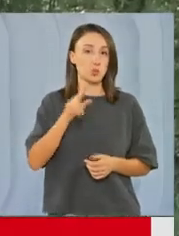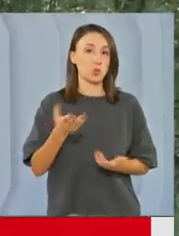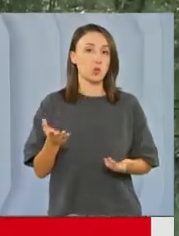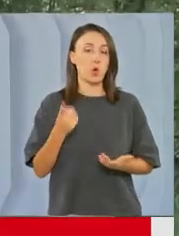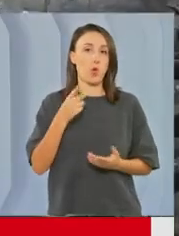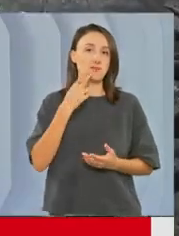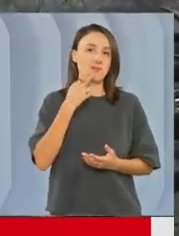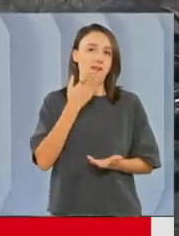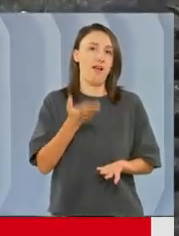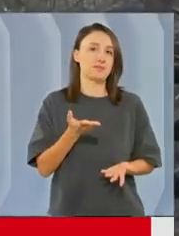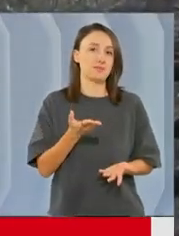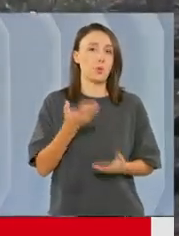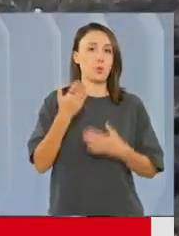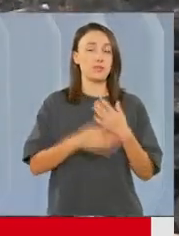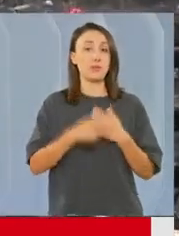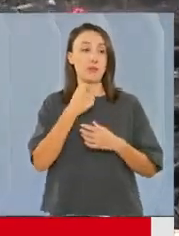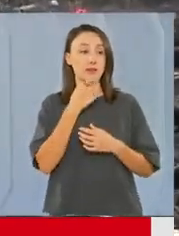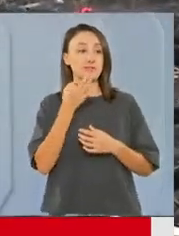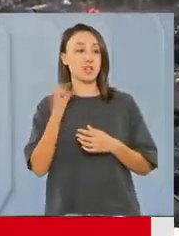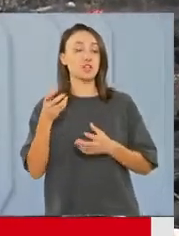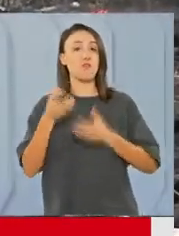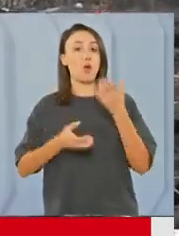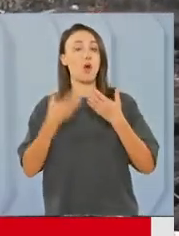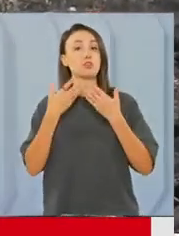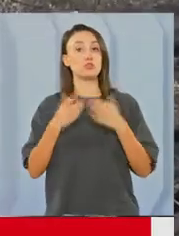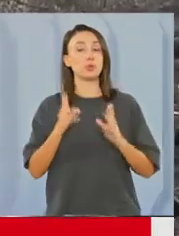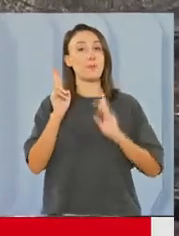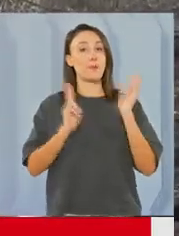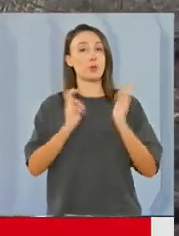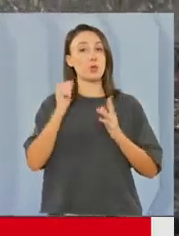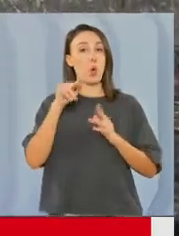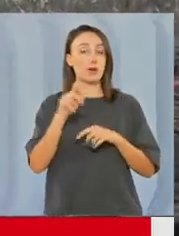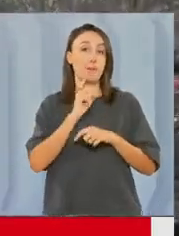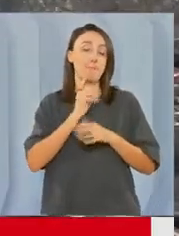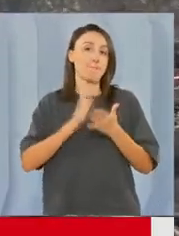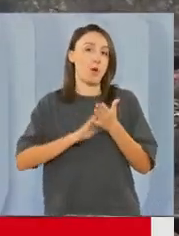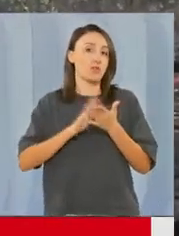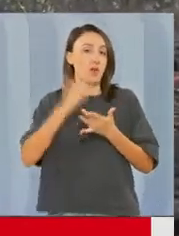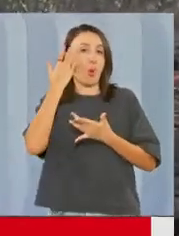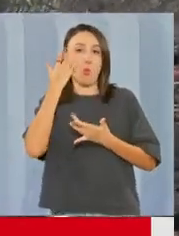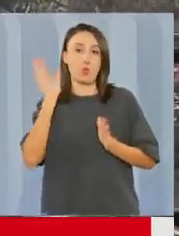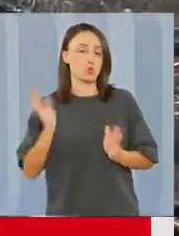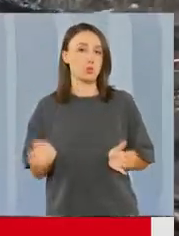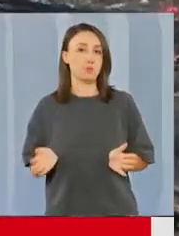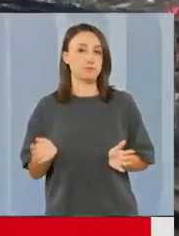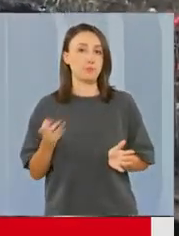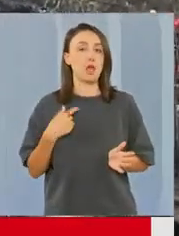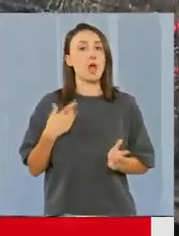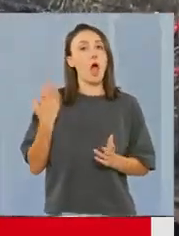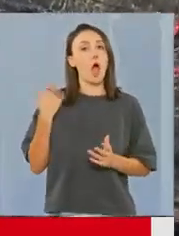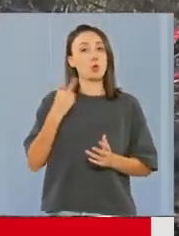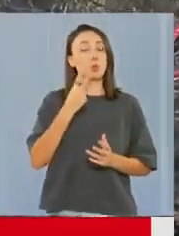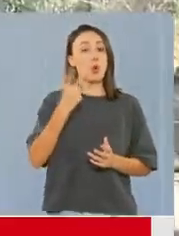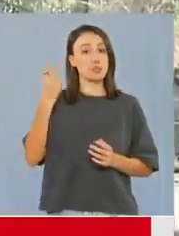la o țigară. În ultimii ani, 10 de incendii au izbucnit în parcul Iore din motive încă necunoscute. În urmă cu